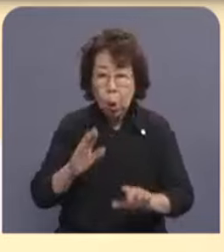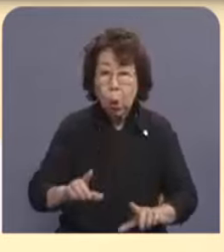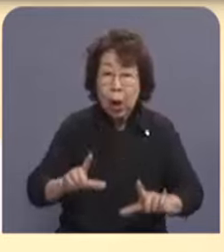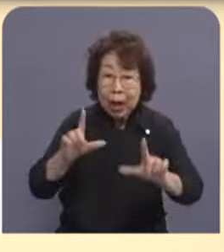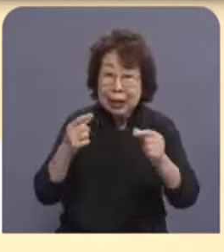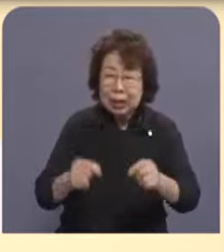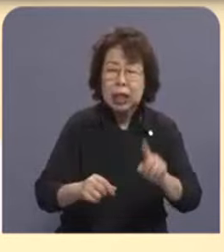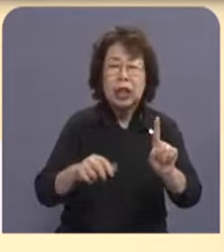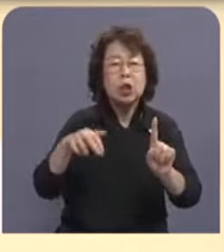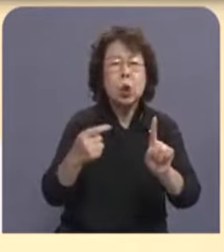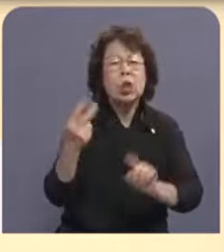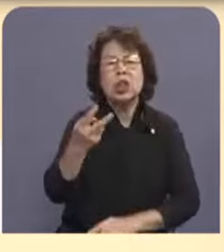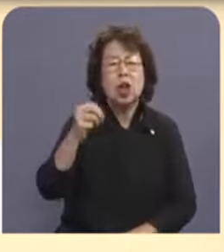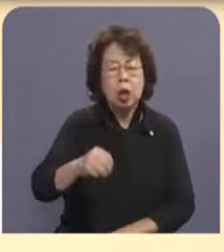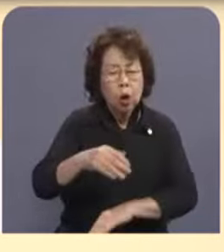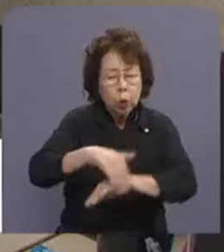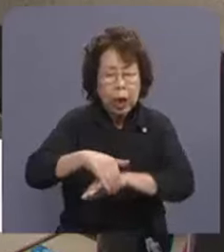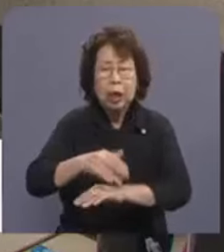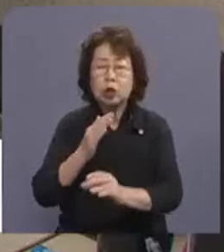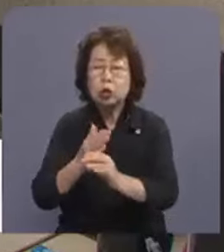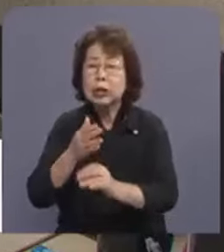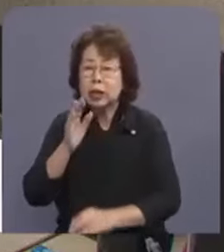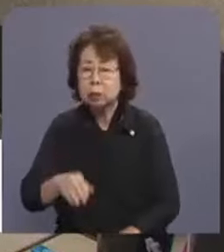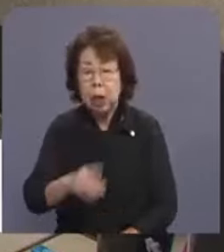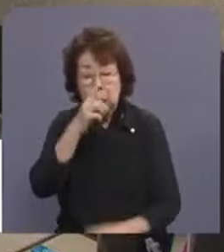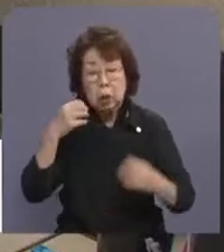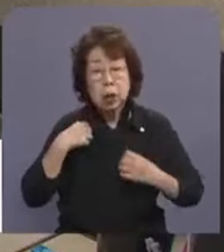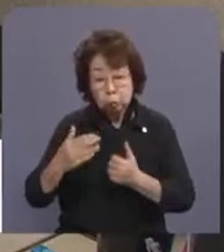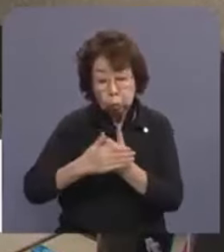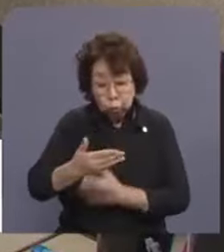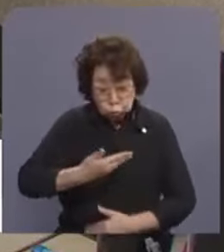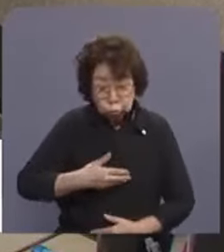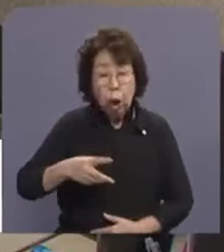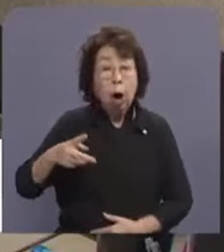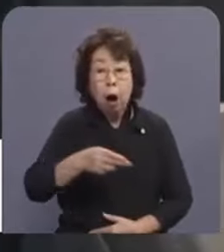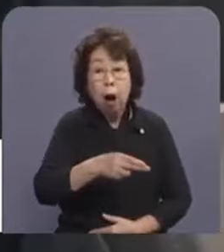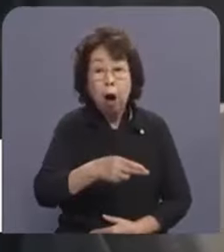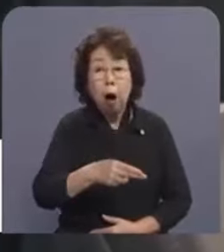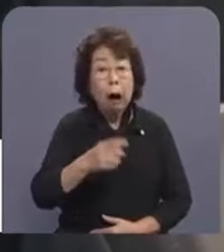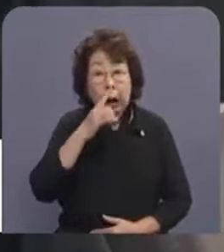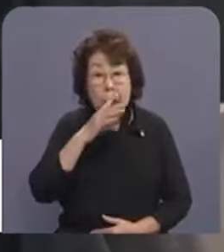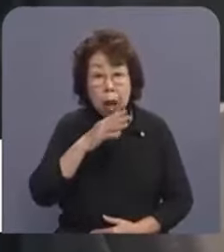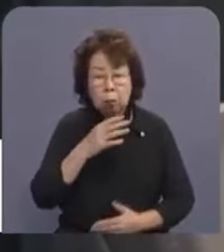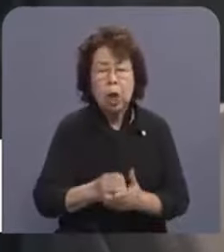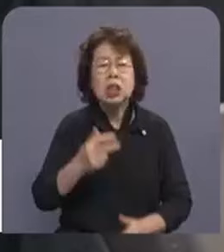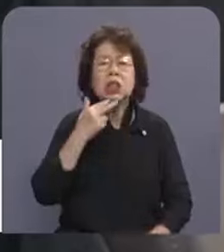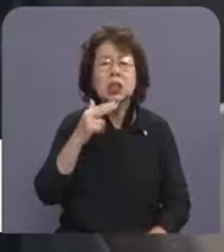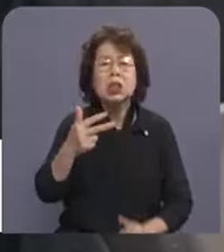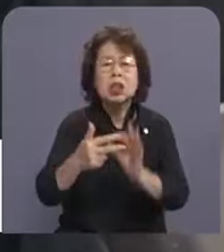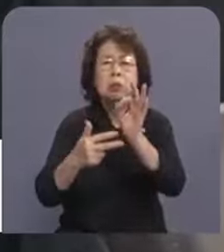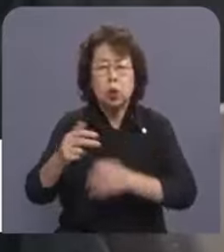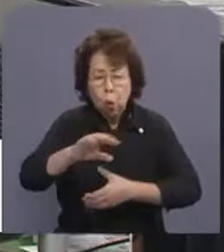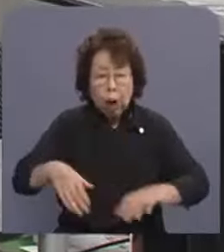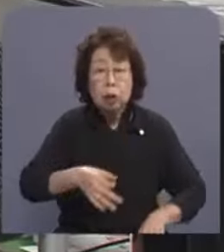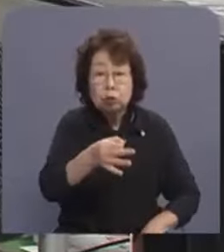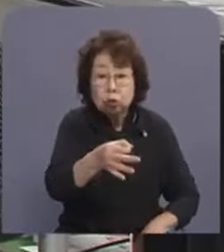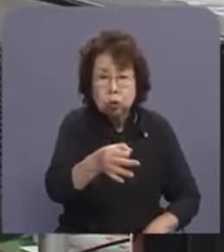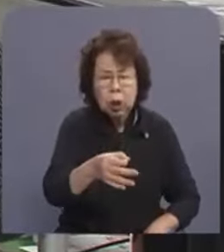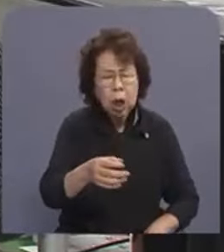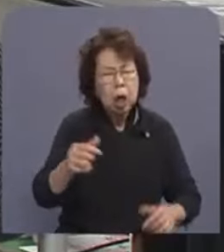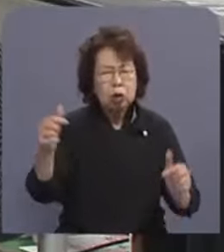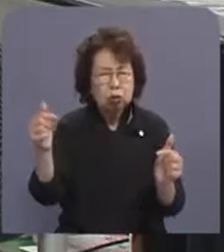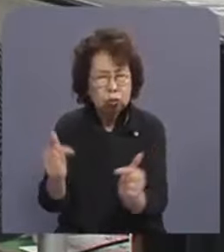1조 2천억원 규모로 계획하고 있는데 국비가 삭감될 경우 현재 최대 7% 환급 혜택이 줄어들